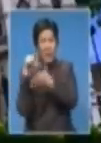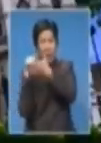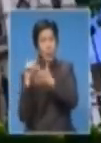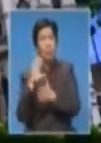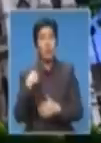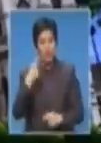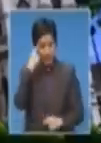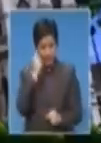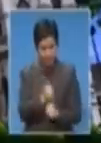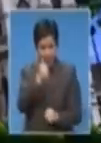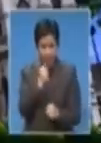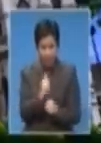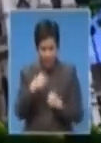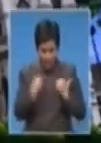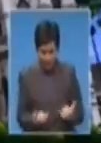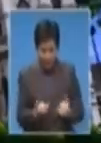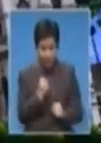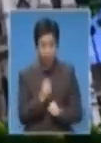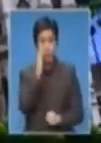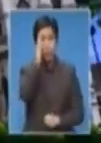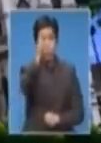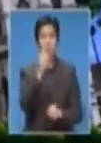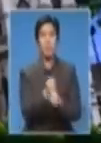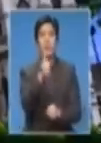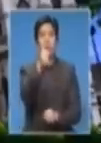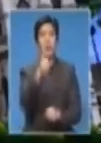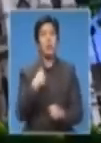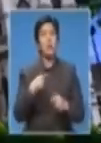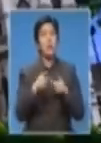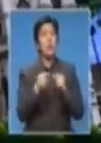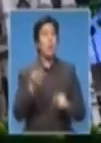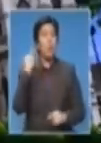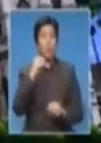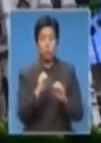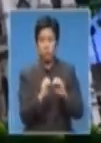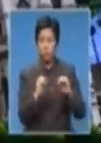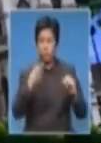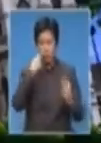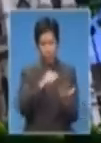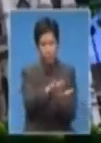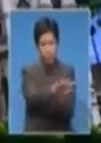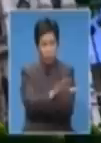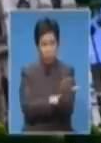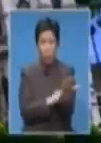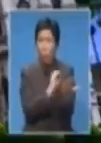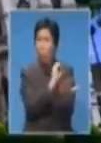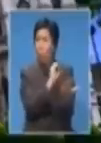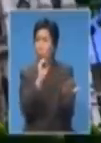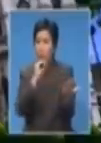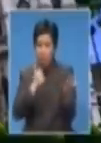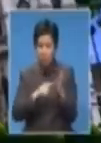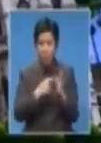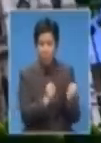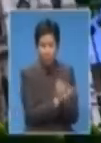สร้างอนาคตได้สร้างปัจจุบันได้นะครับสถานการณ์ที่ผมกล่าวมานั้นมันไม่เคยเกิดขึ้นในประเทศไทยซึ่งแรงขึ้นมาเรื่อยตามลำดับนะ